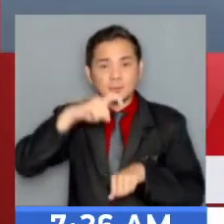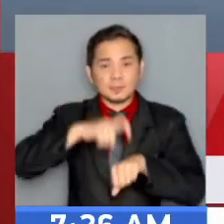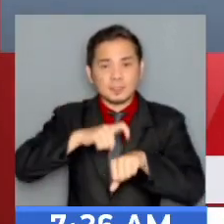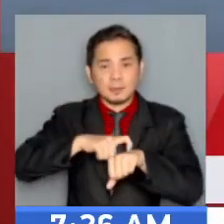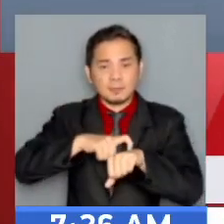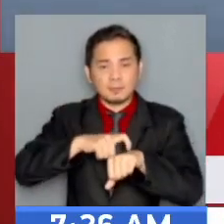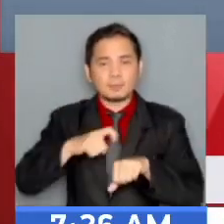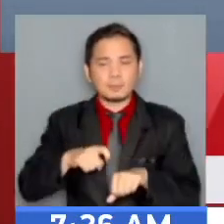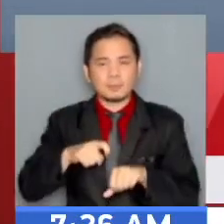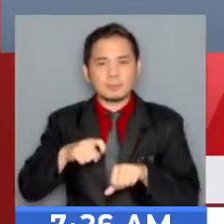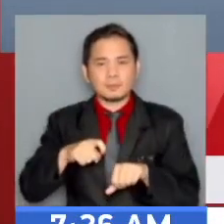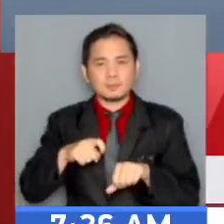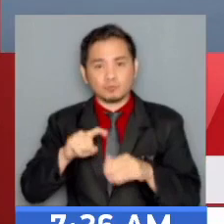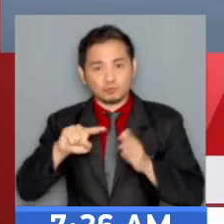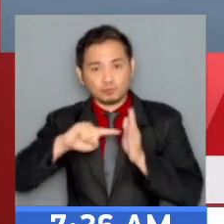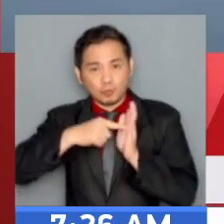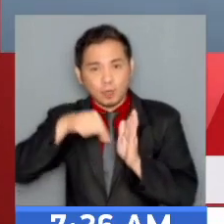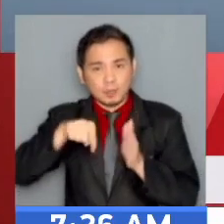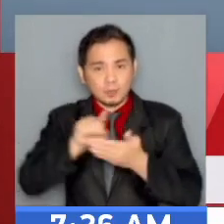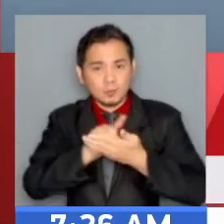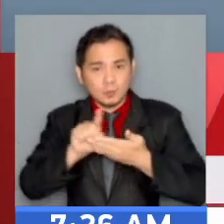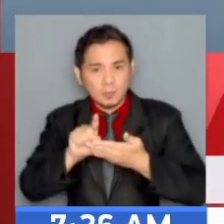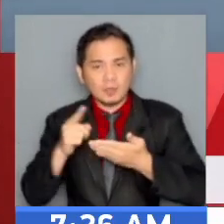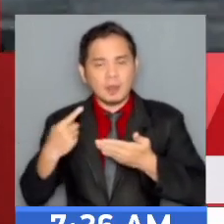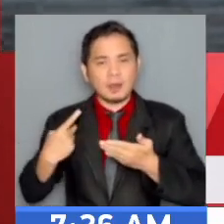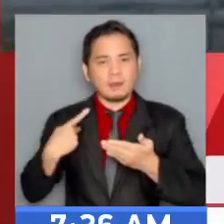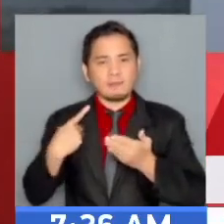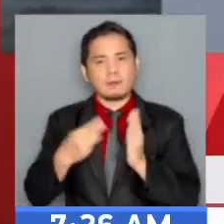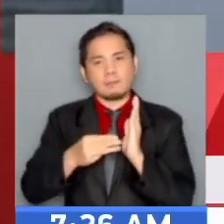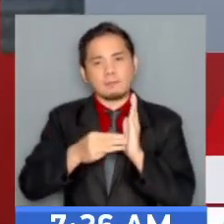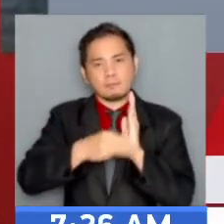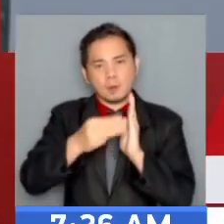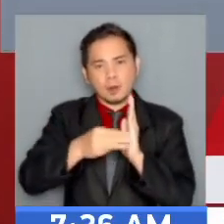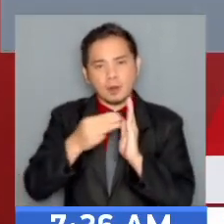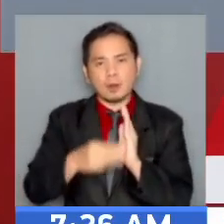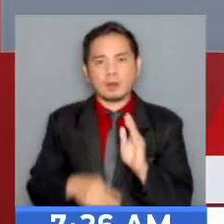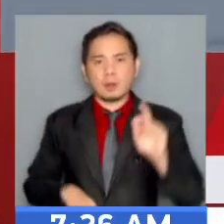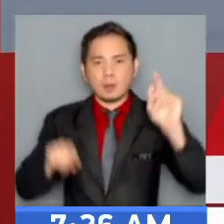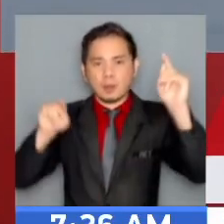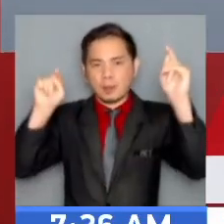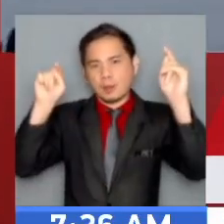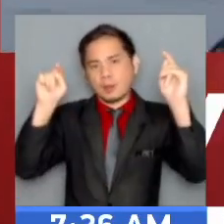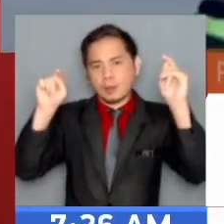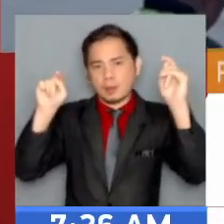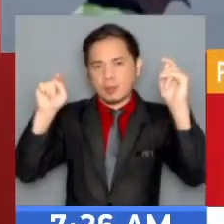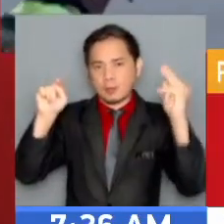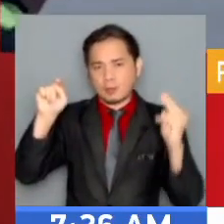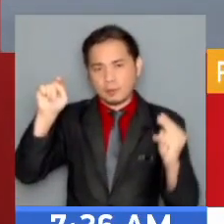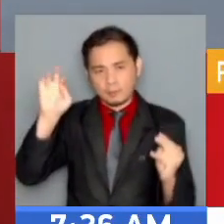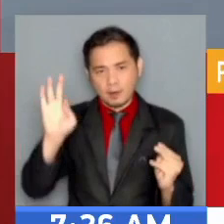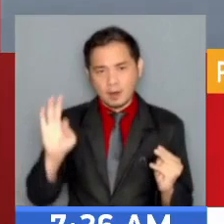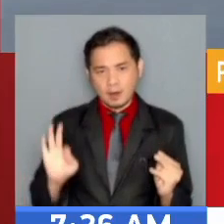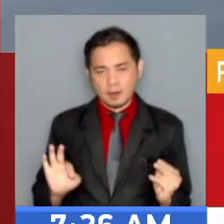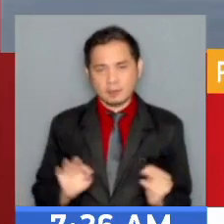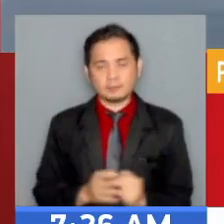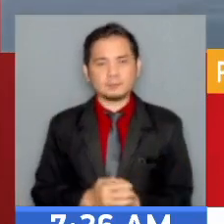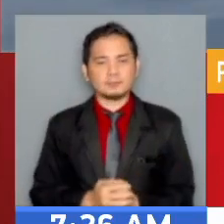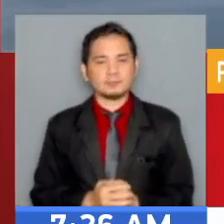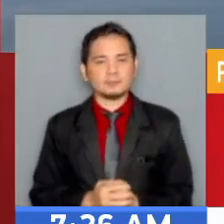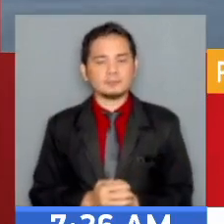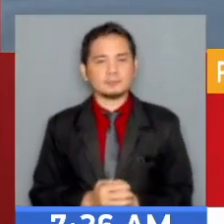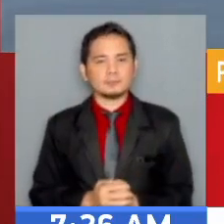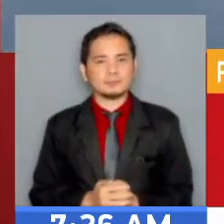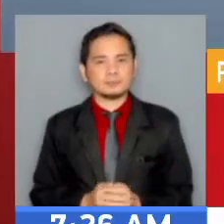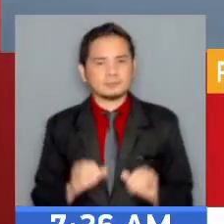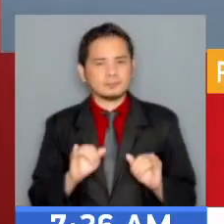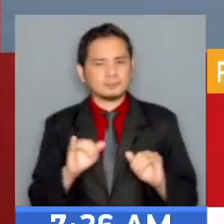naka-modular every Webes at Biyernes po. Opo. Kamusta ang Talisay sa epekto ng volcanic smog?